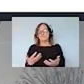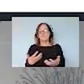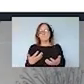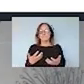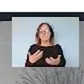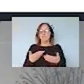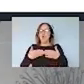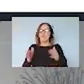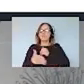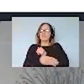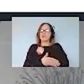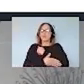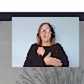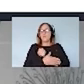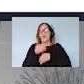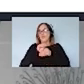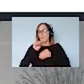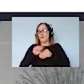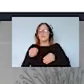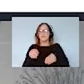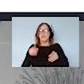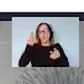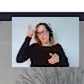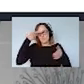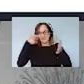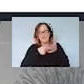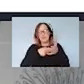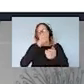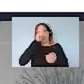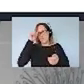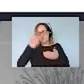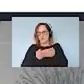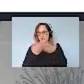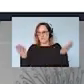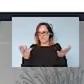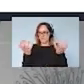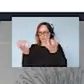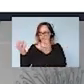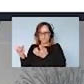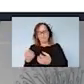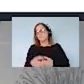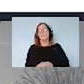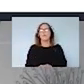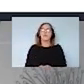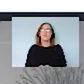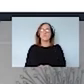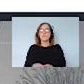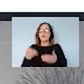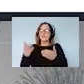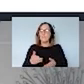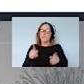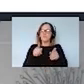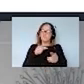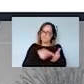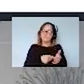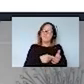wykorzystywanie otwartych zasobów edukacyjnych i głównie domeny publicznej w różnych dziedzinach życia. Zaprosiliśmy ją właśnie